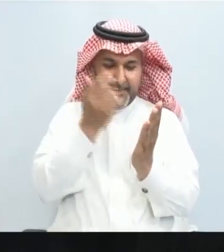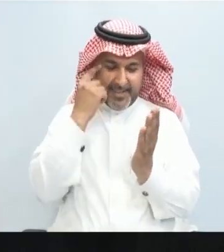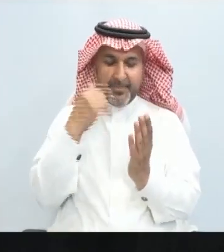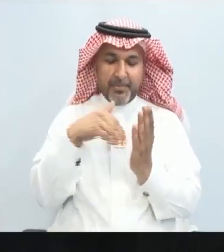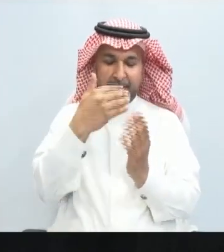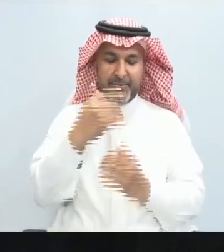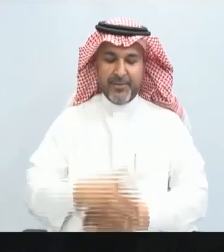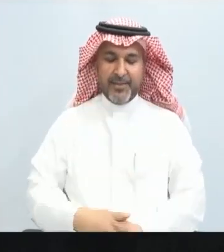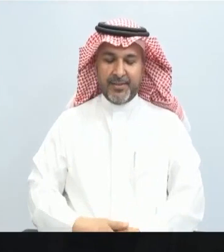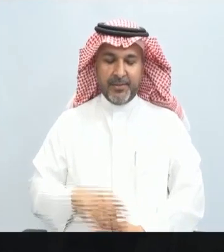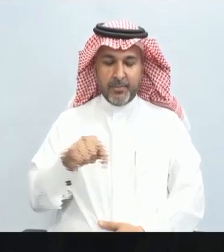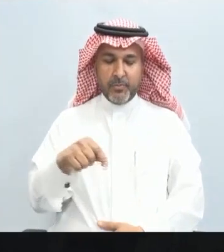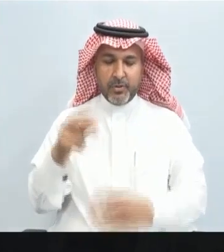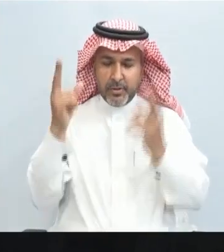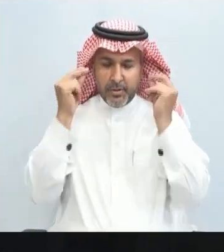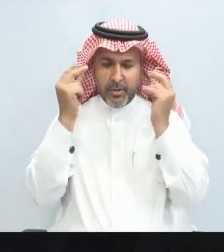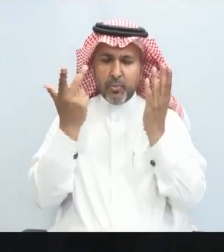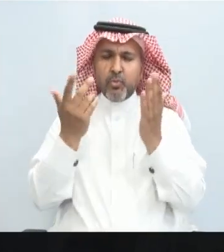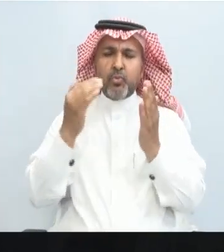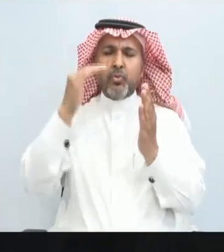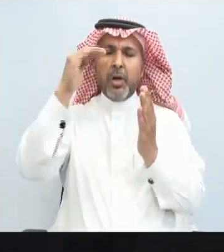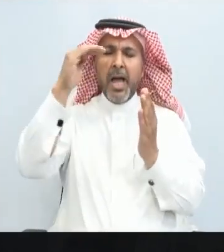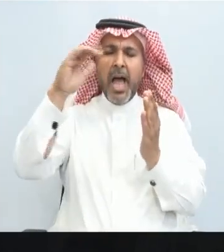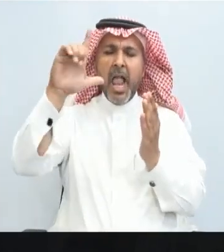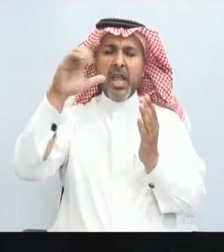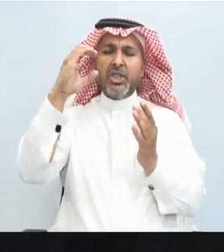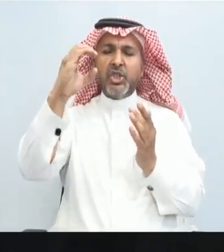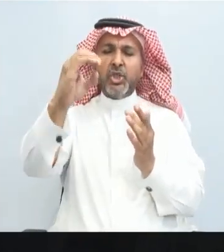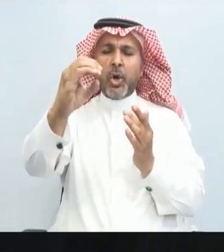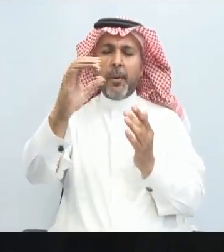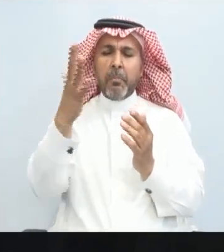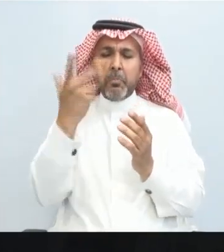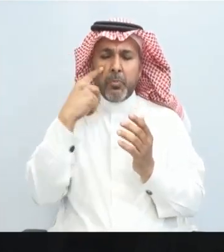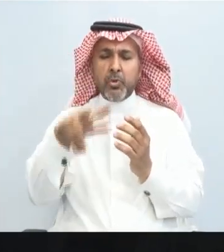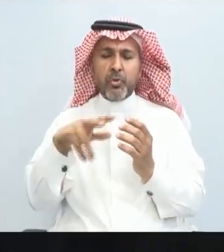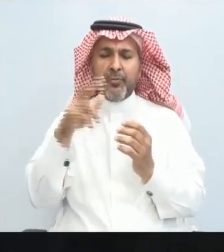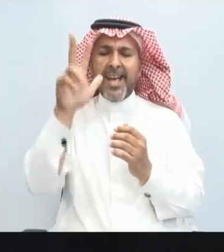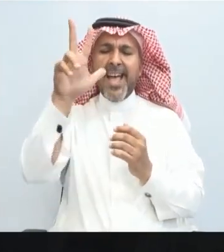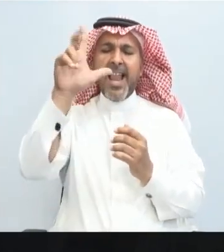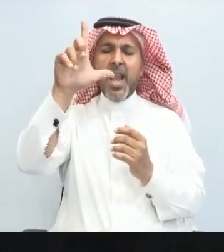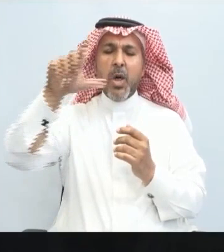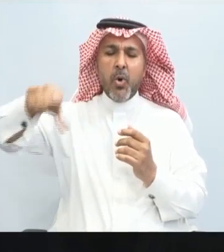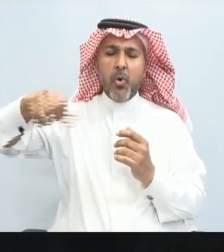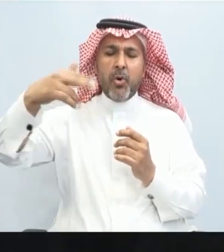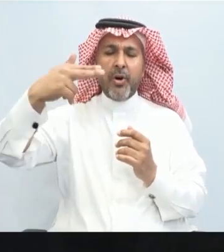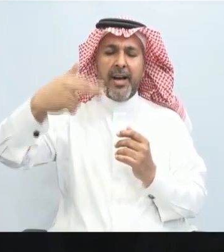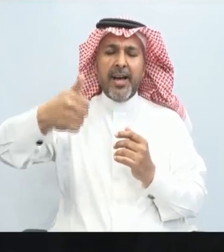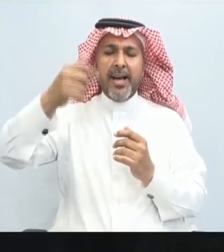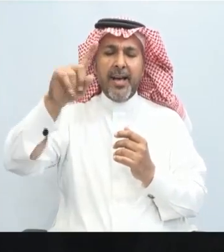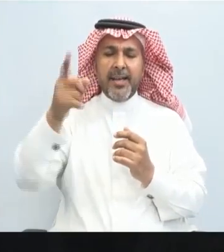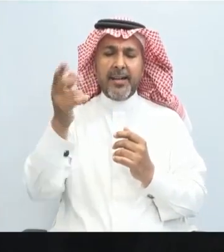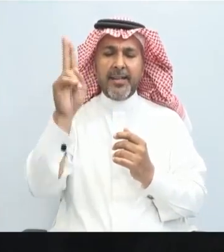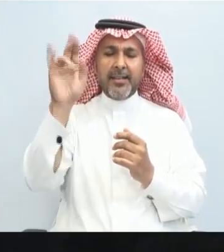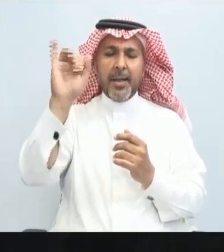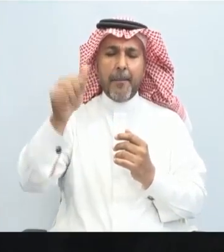اللي راح نتناول فيه باذنه تعالى حل المعادلات والمتباينات اللوغاريتميه نتمنى لكم متابعه طيبه طبعا الدرس